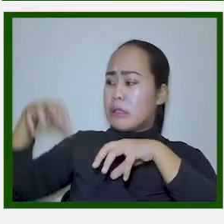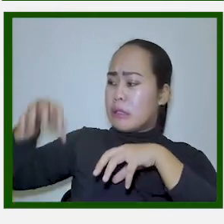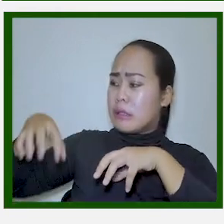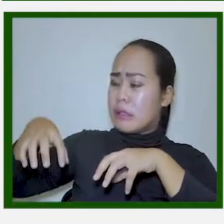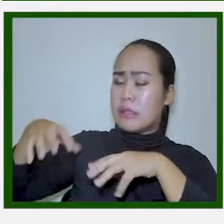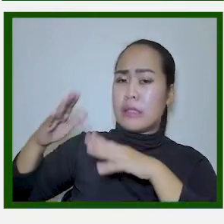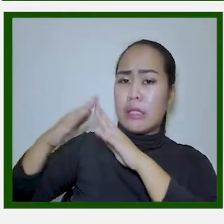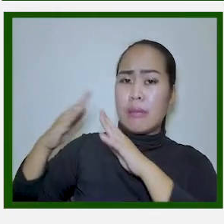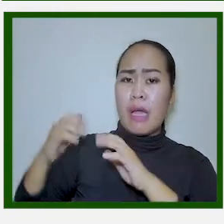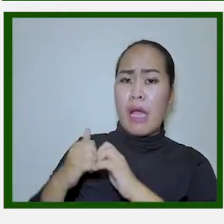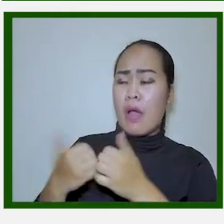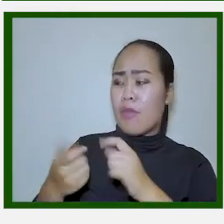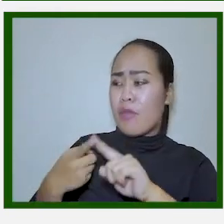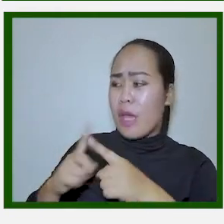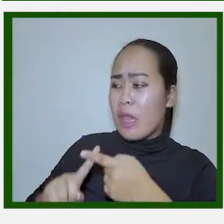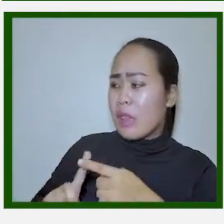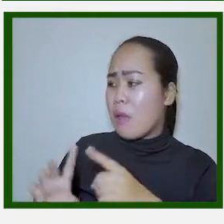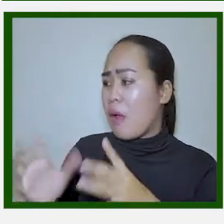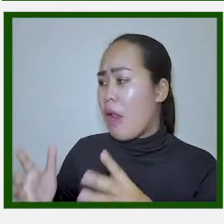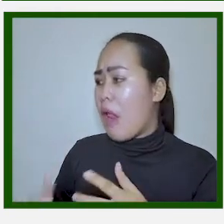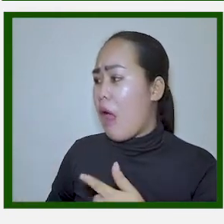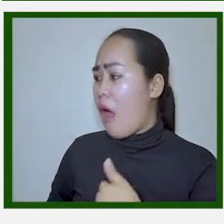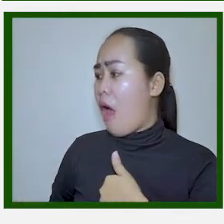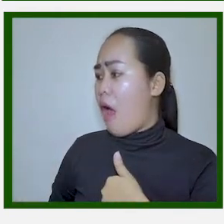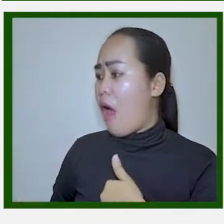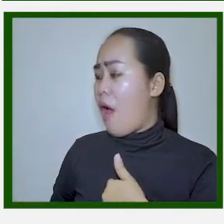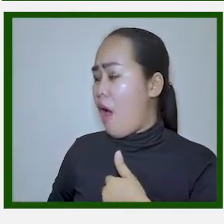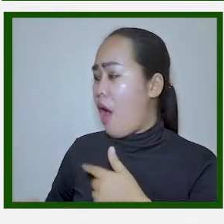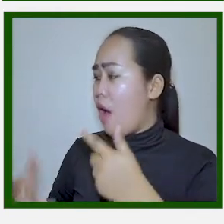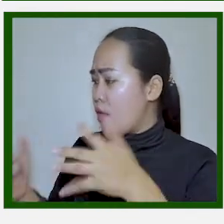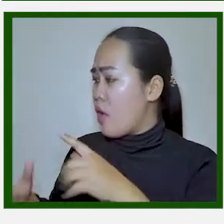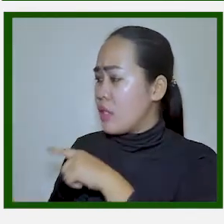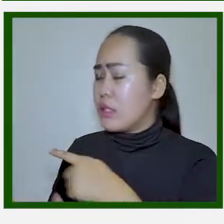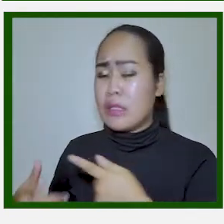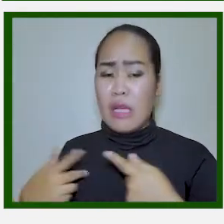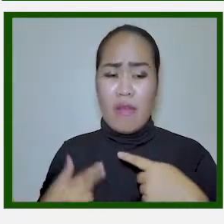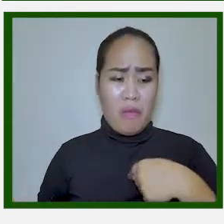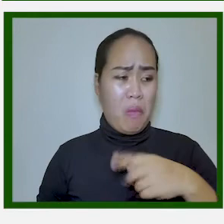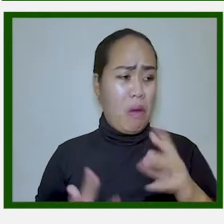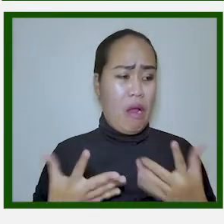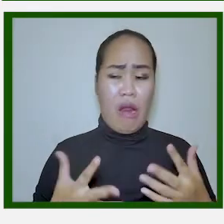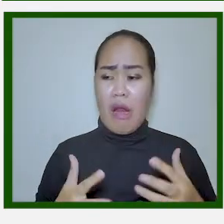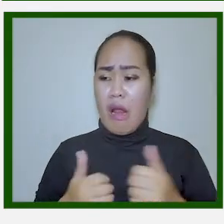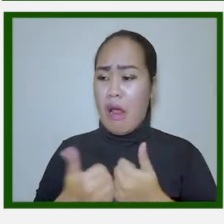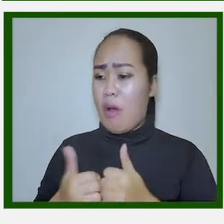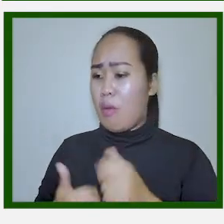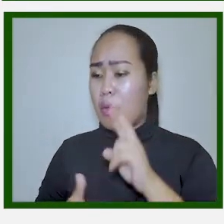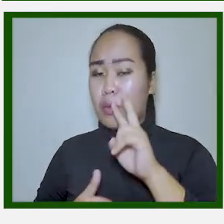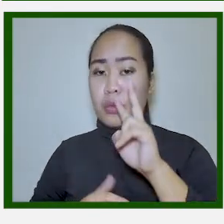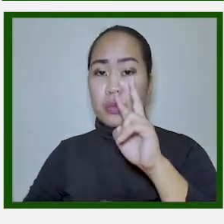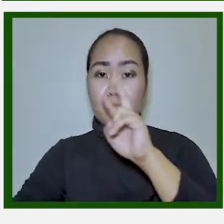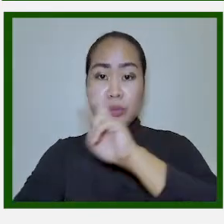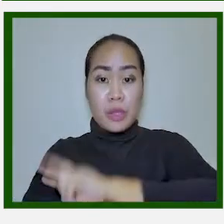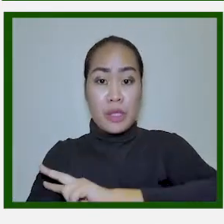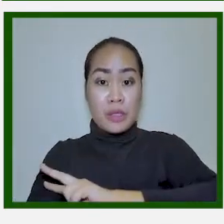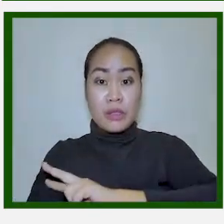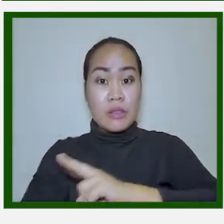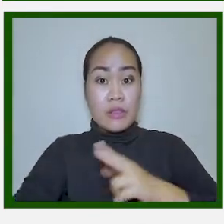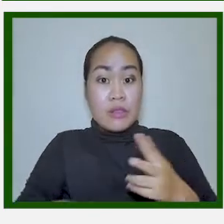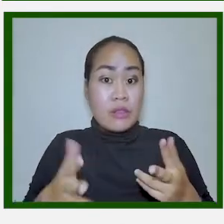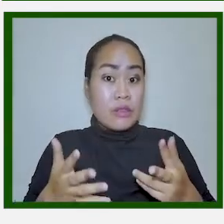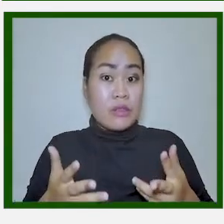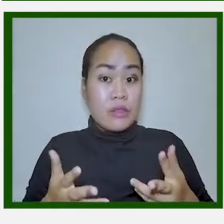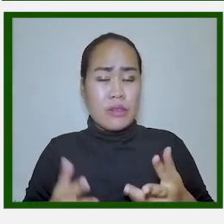ha, dalawang araw pa lang, ho, no? Hindi ho natin matatapos yung 7,000 sa 2 days lang. So